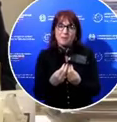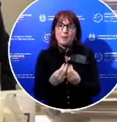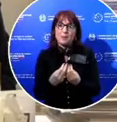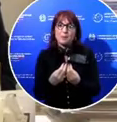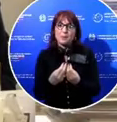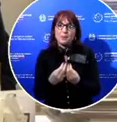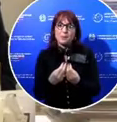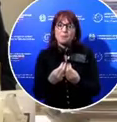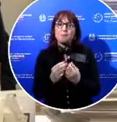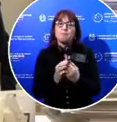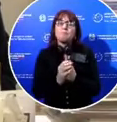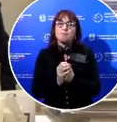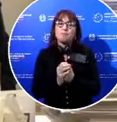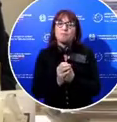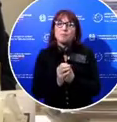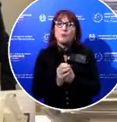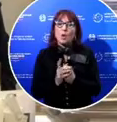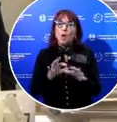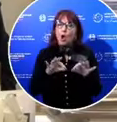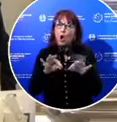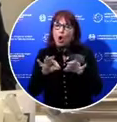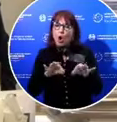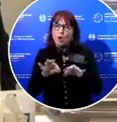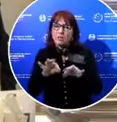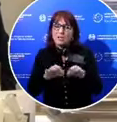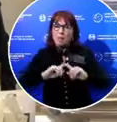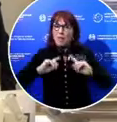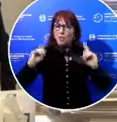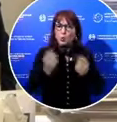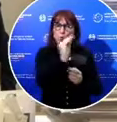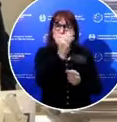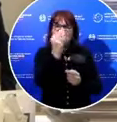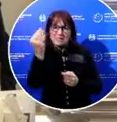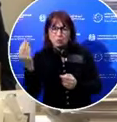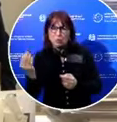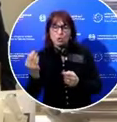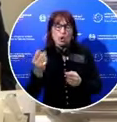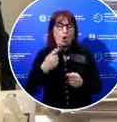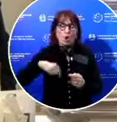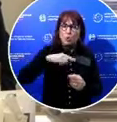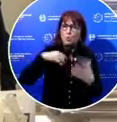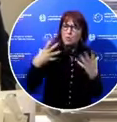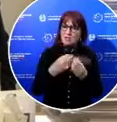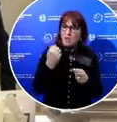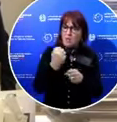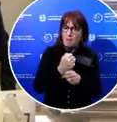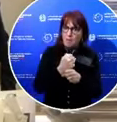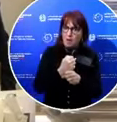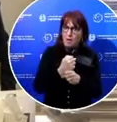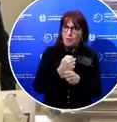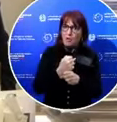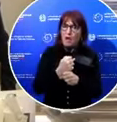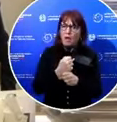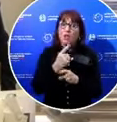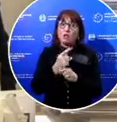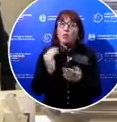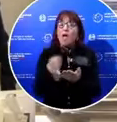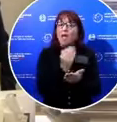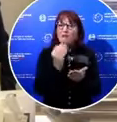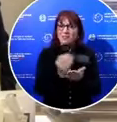pieno coordinamento di tutte le componenti istituzionali e sociali coinvolte, evitando che possano